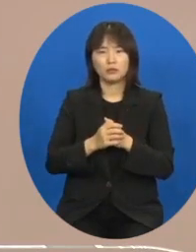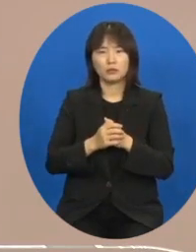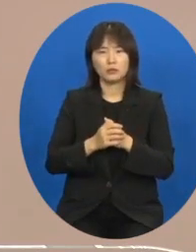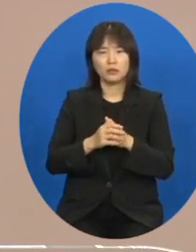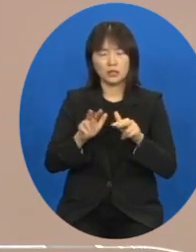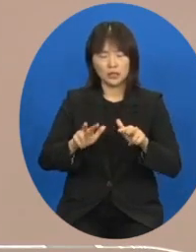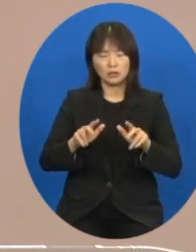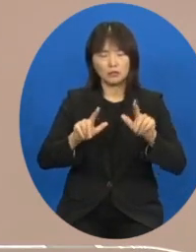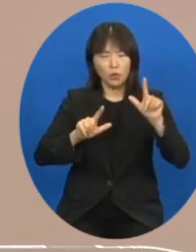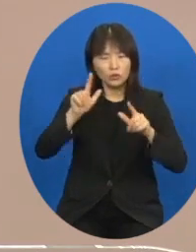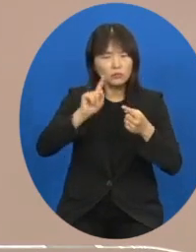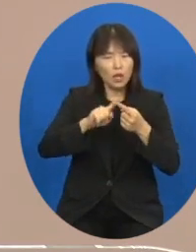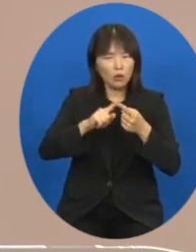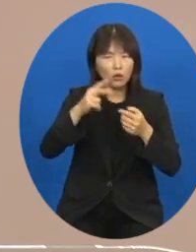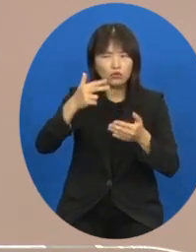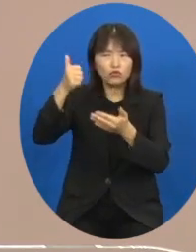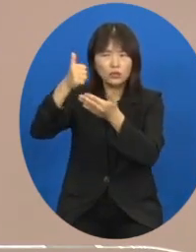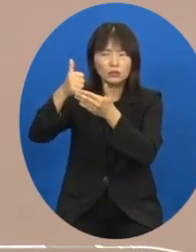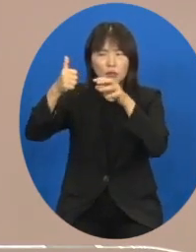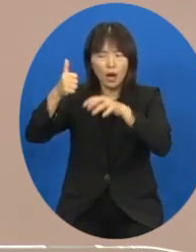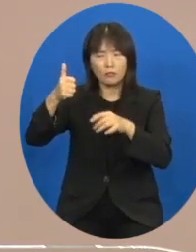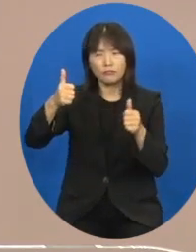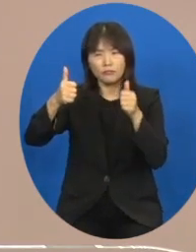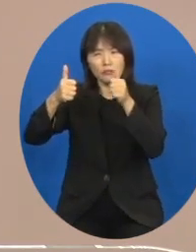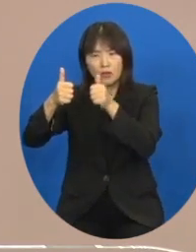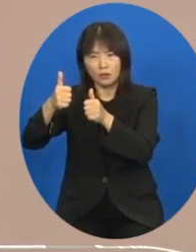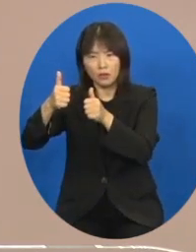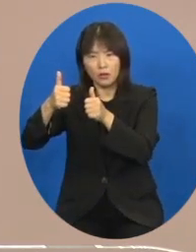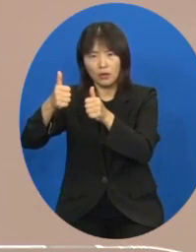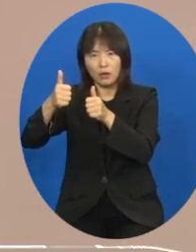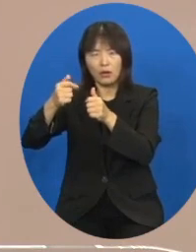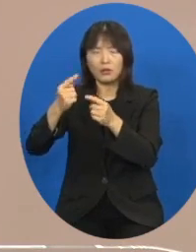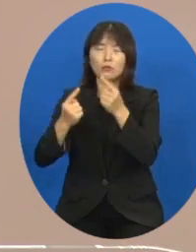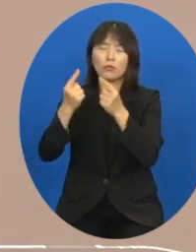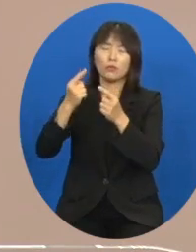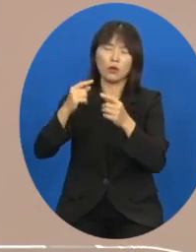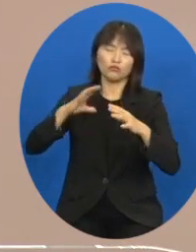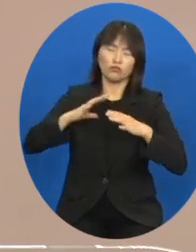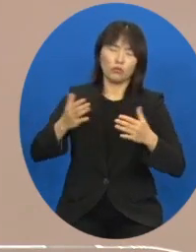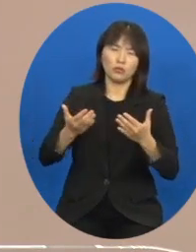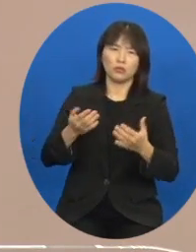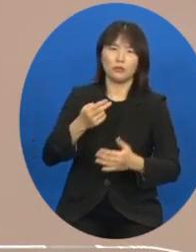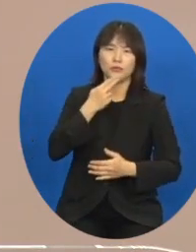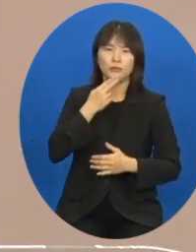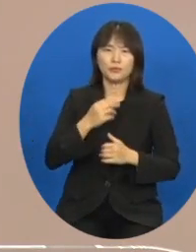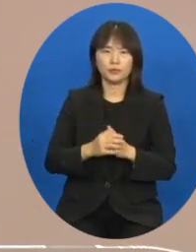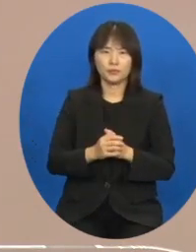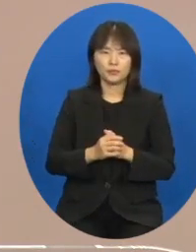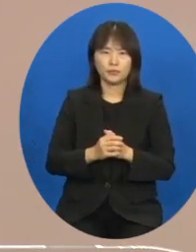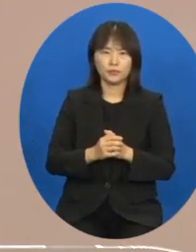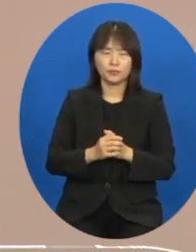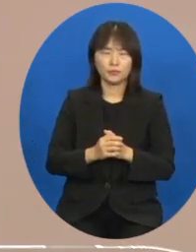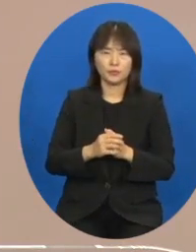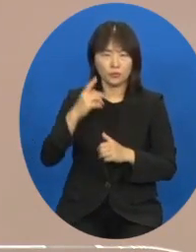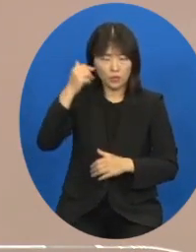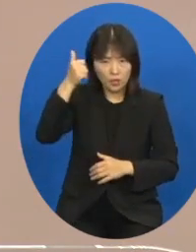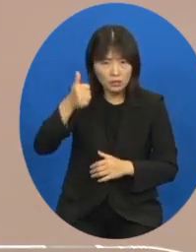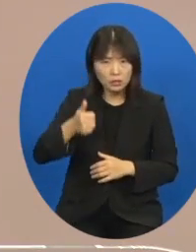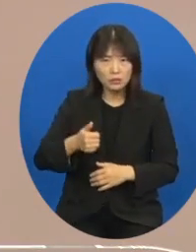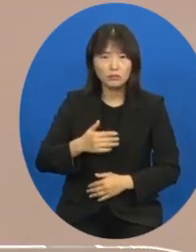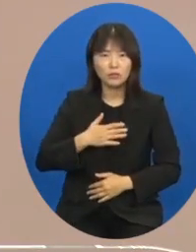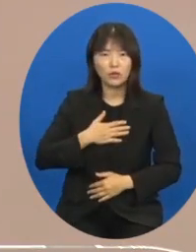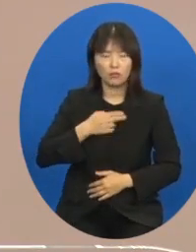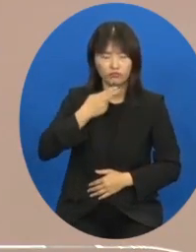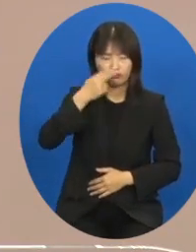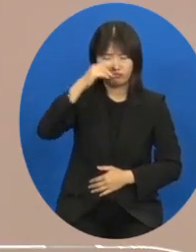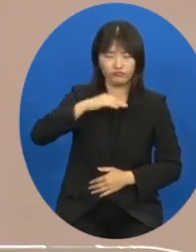있는 이 모습으로 주님 앞에 서게 됩니다. 그보다 두려운 일은 없을 거예요. 아이, 목사님, 저는 뭐